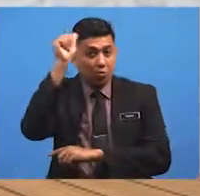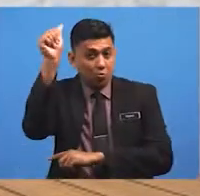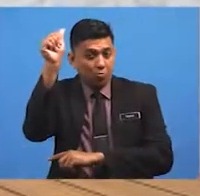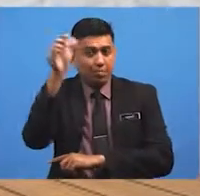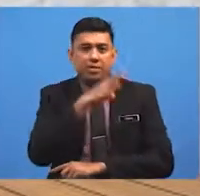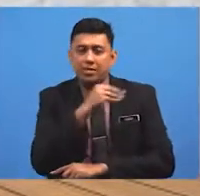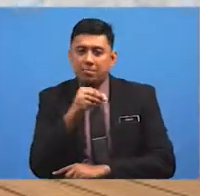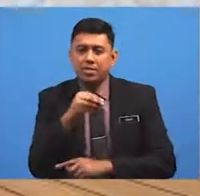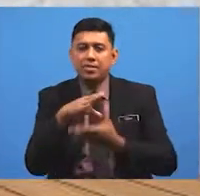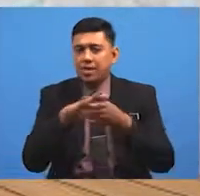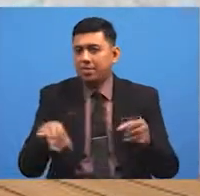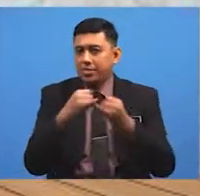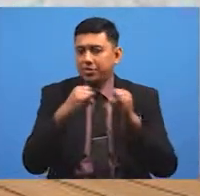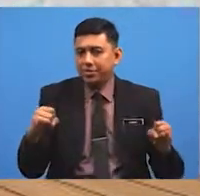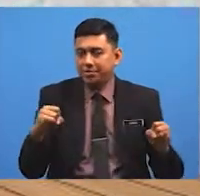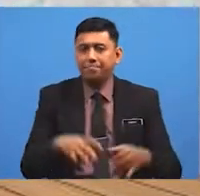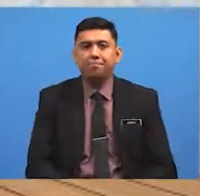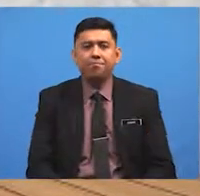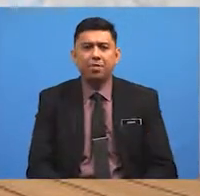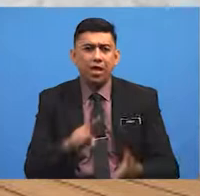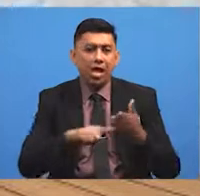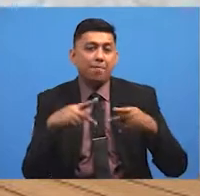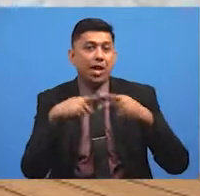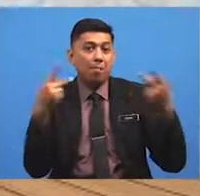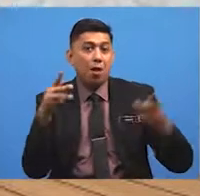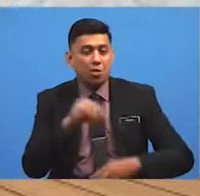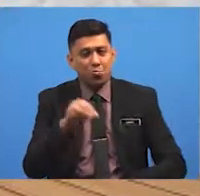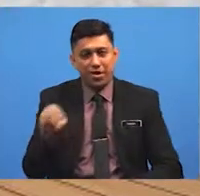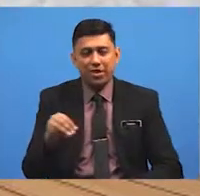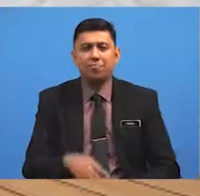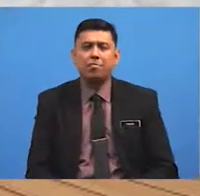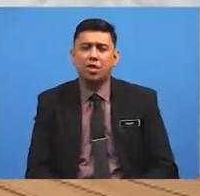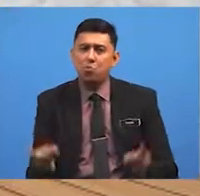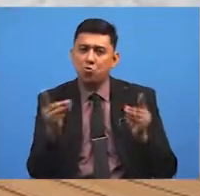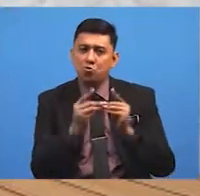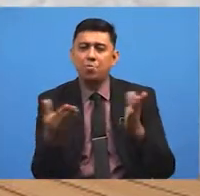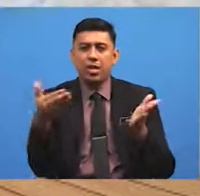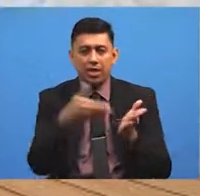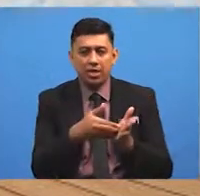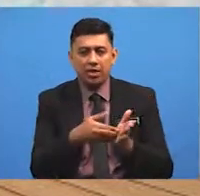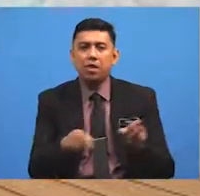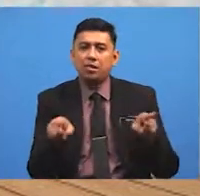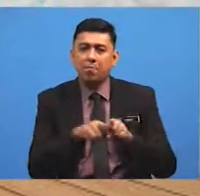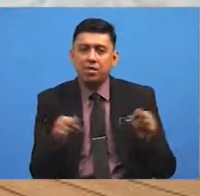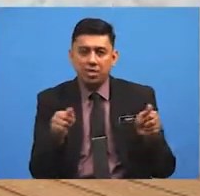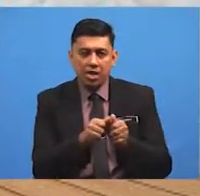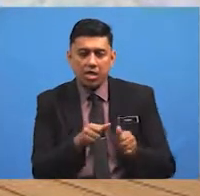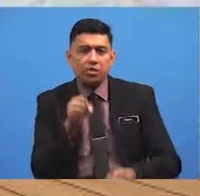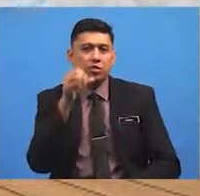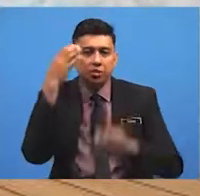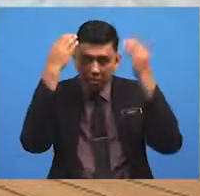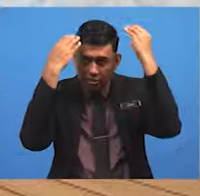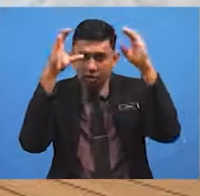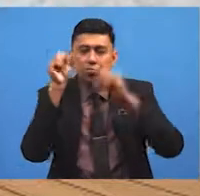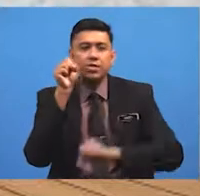assalamualaikum dan selamat sejahtera Apa kabarmu Le Bertemu kembali bersama dengan cek usia